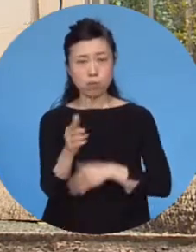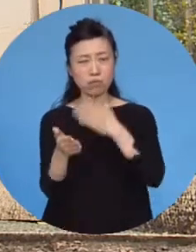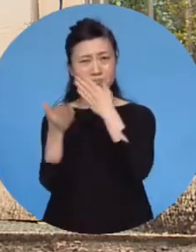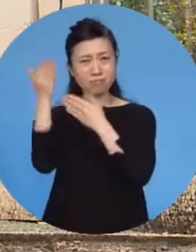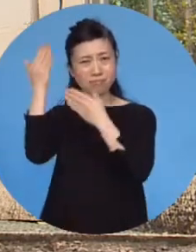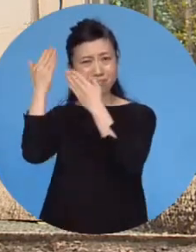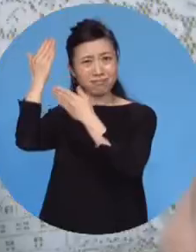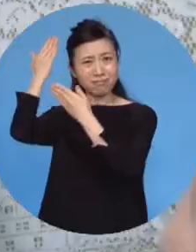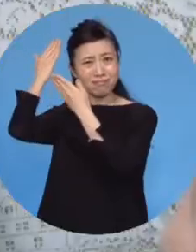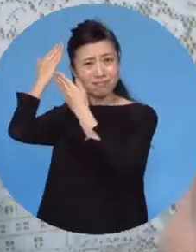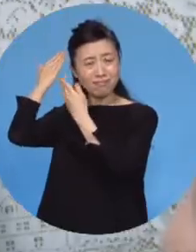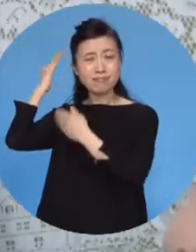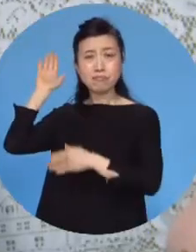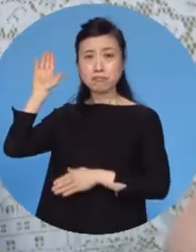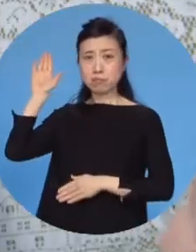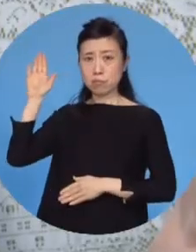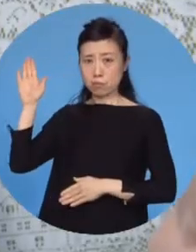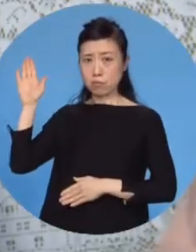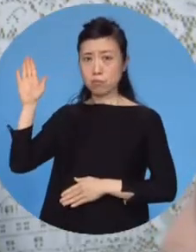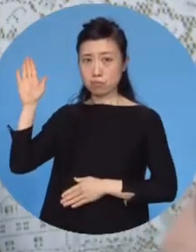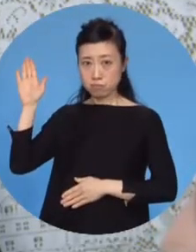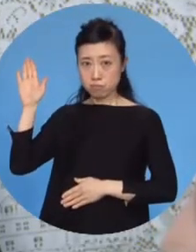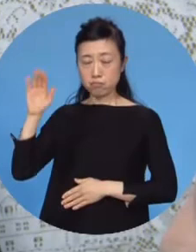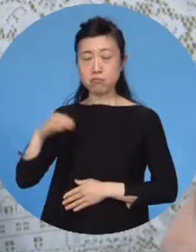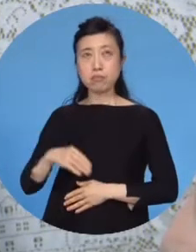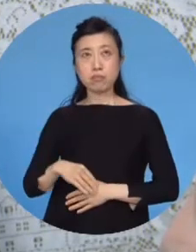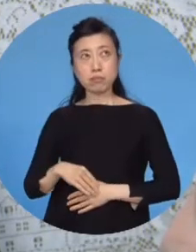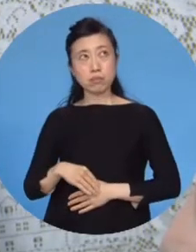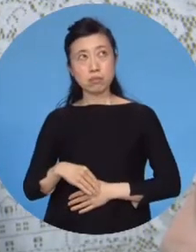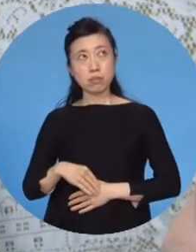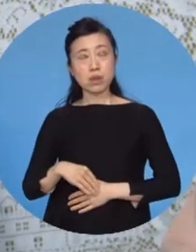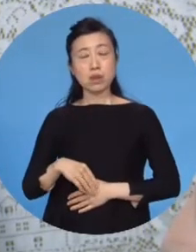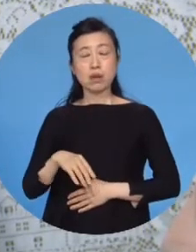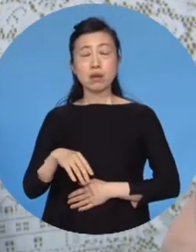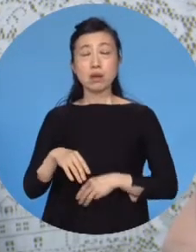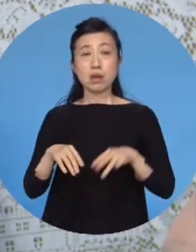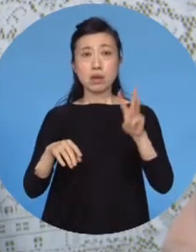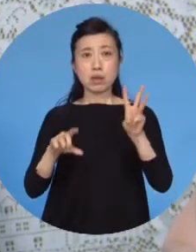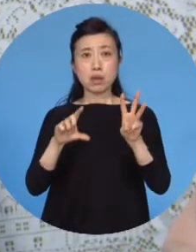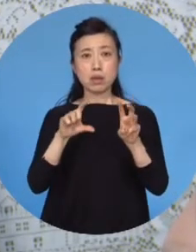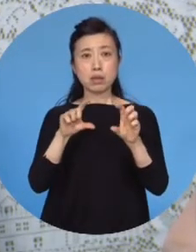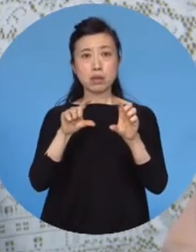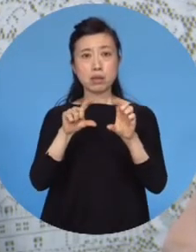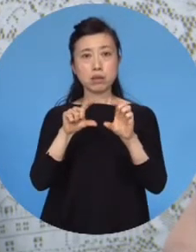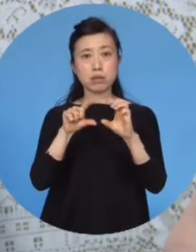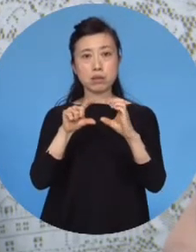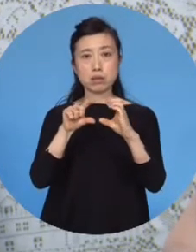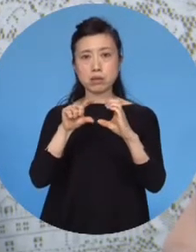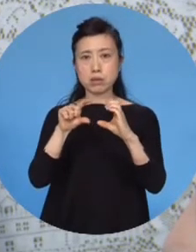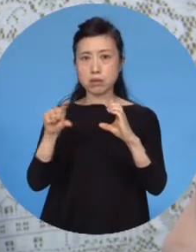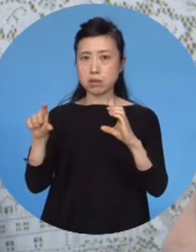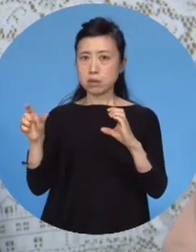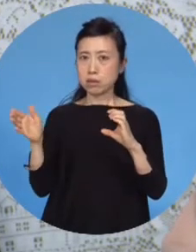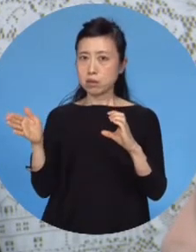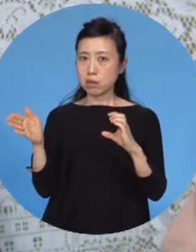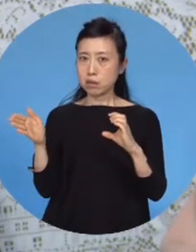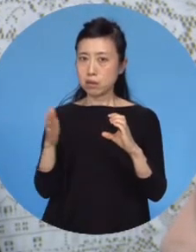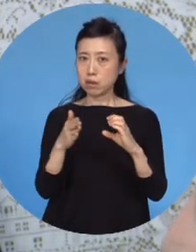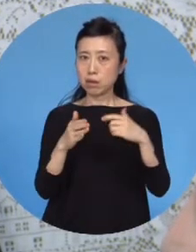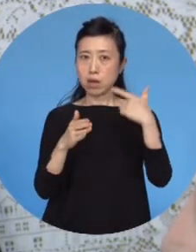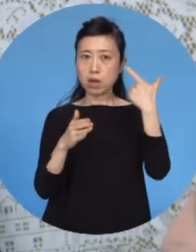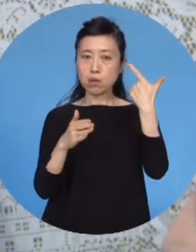うずっと遡るんですよ、うん、もうだいたいね、3世紀